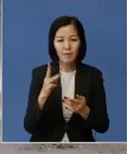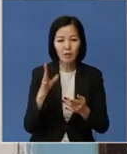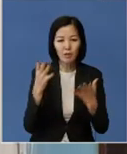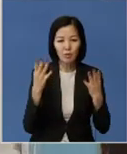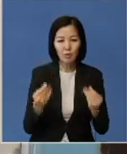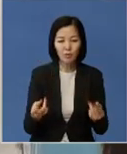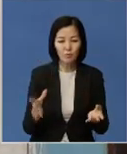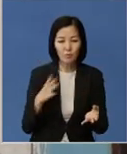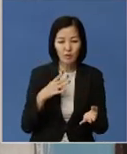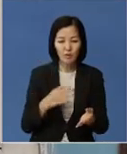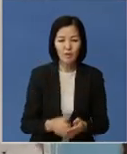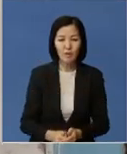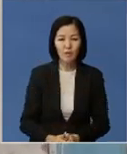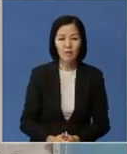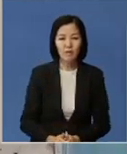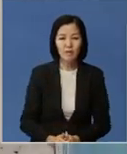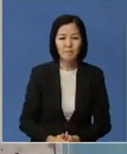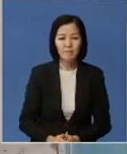болған.